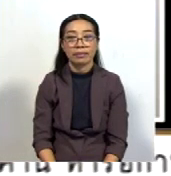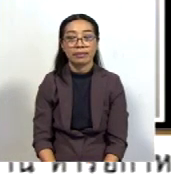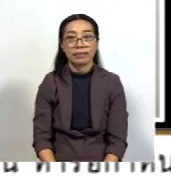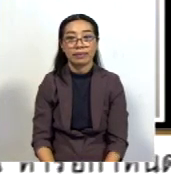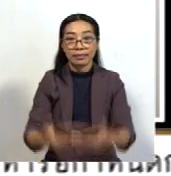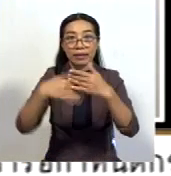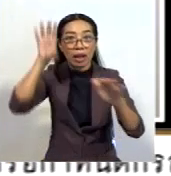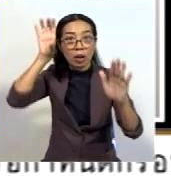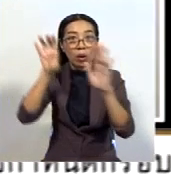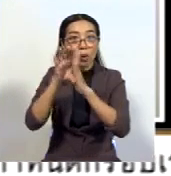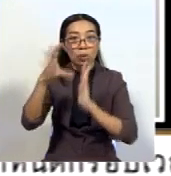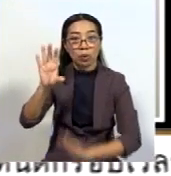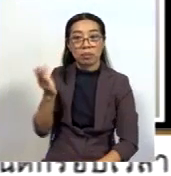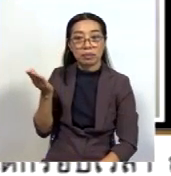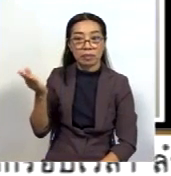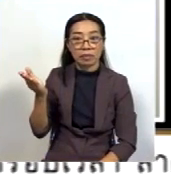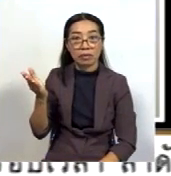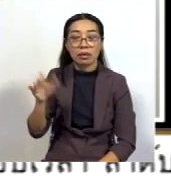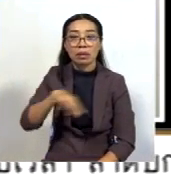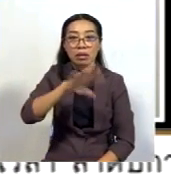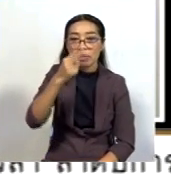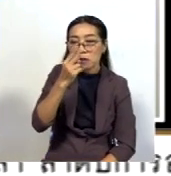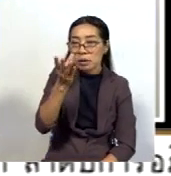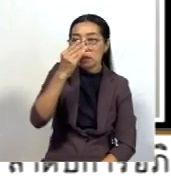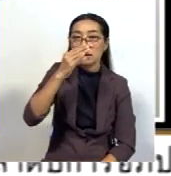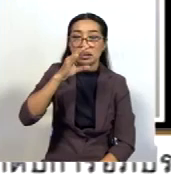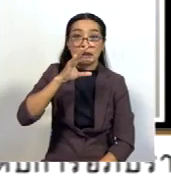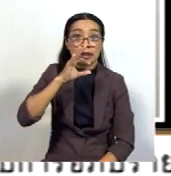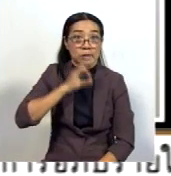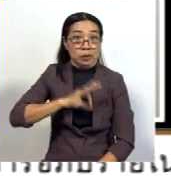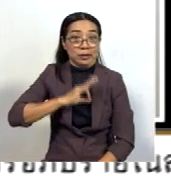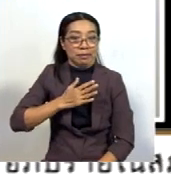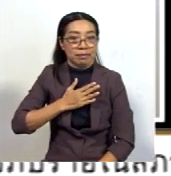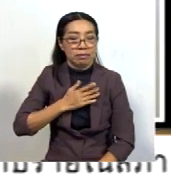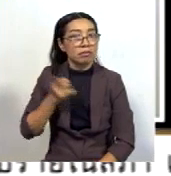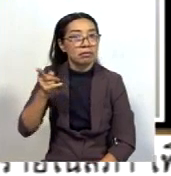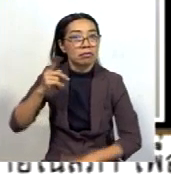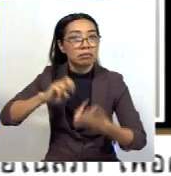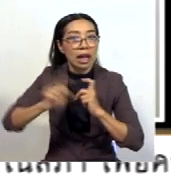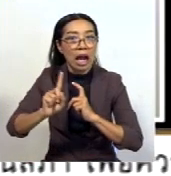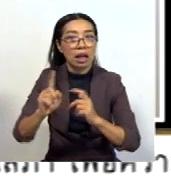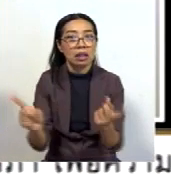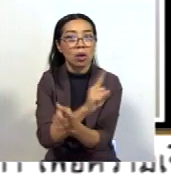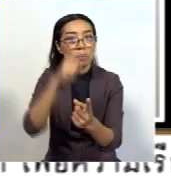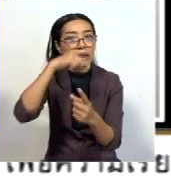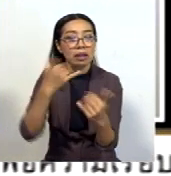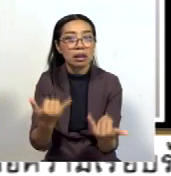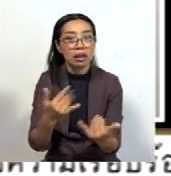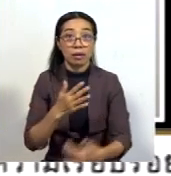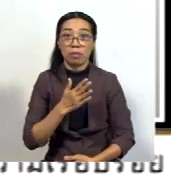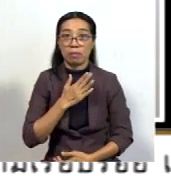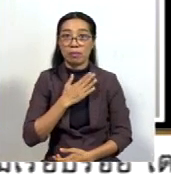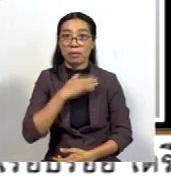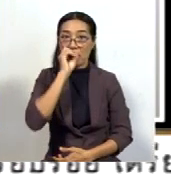รูปนี้เพื่อให้ได้ความรู้สึกมากยิ่งขึ้นฮะมันเกิดอะไรขึ้นในสังคมฮะผมย้ำนะ